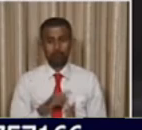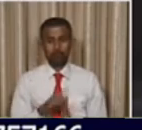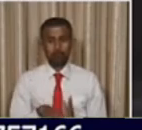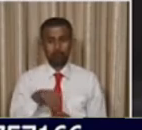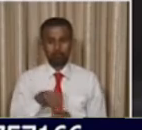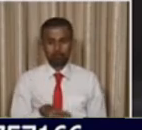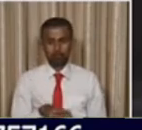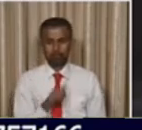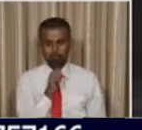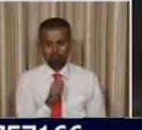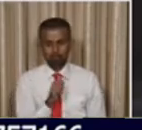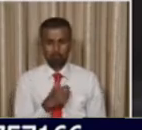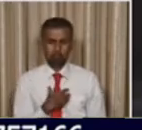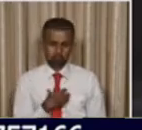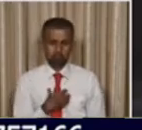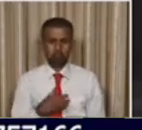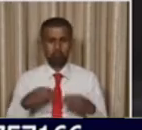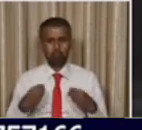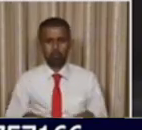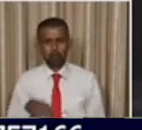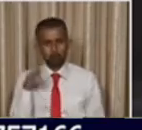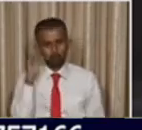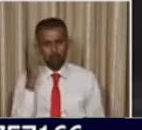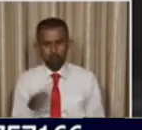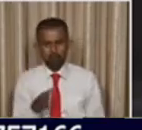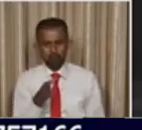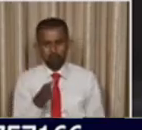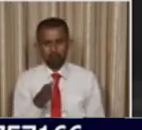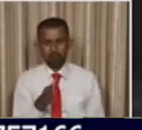சொல்லி அவ்வகையில் பார்த்தால் உண்மையிலே இந்த தமிழிளைஞர்கள்